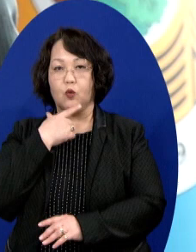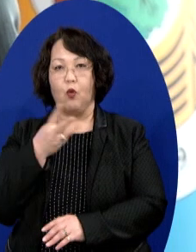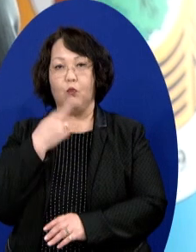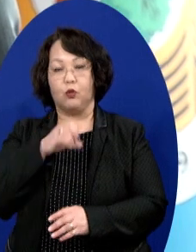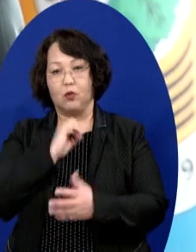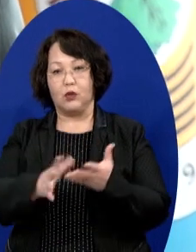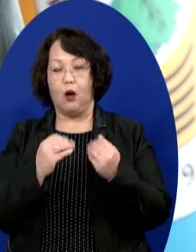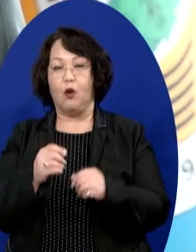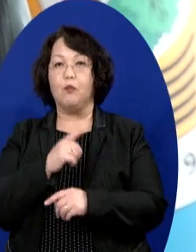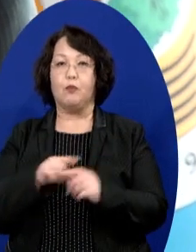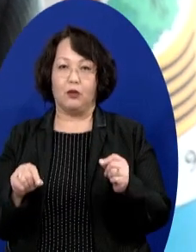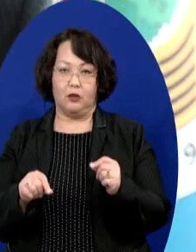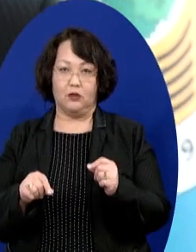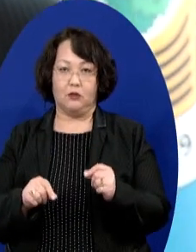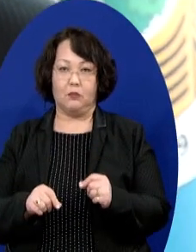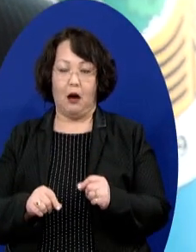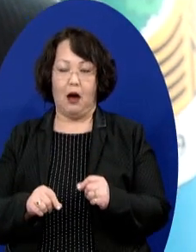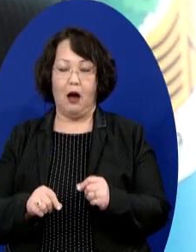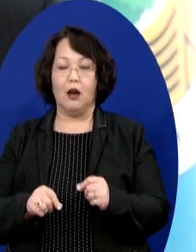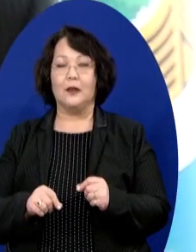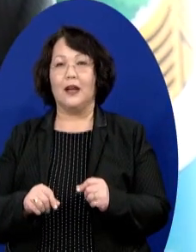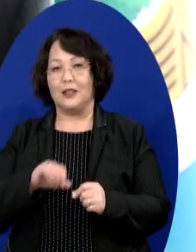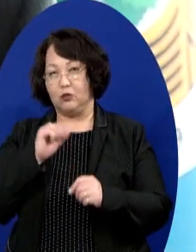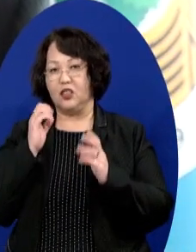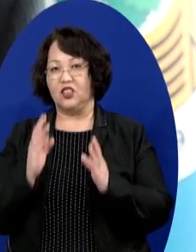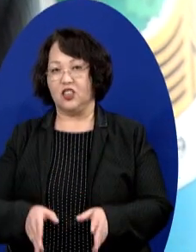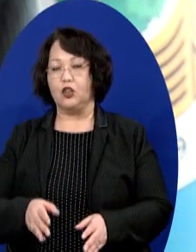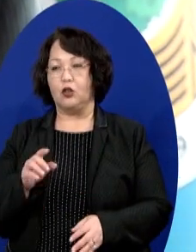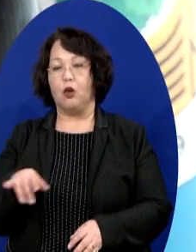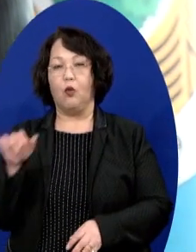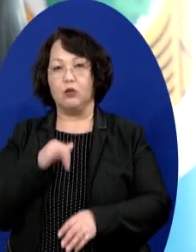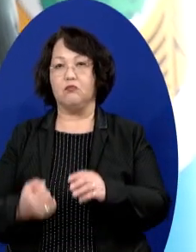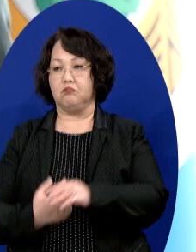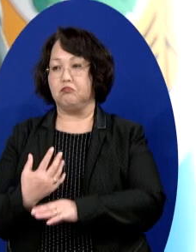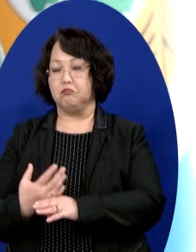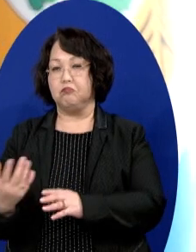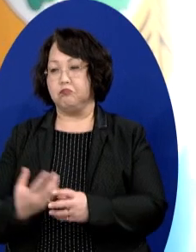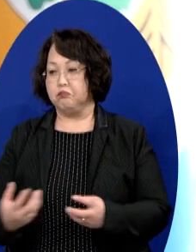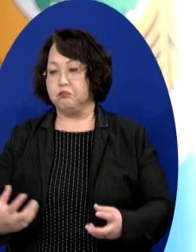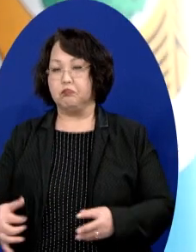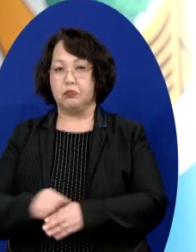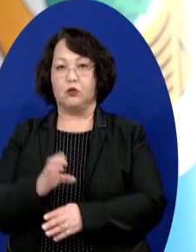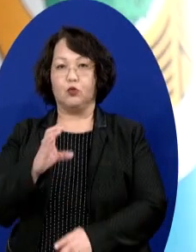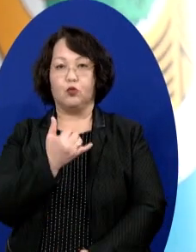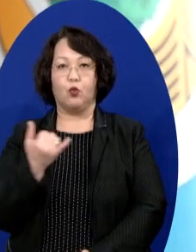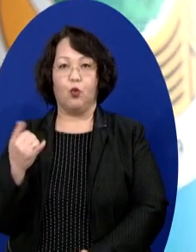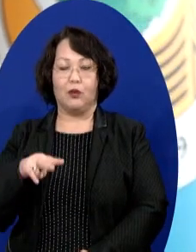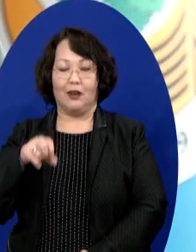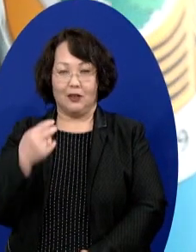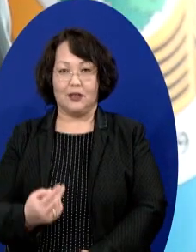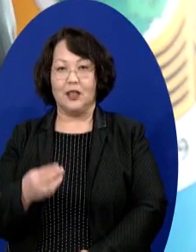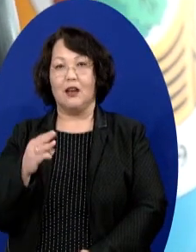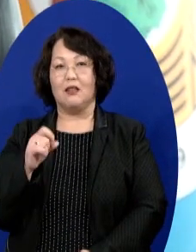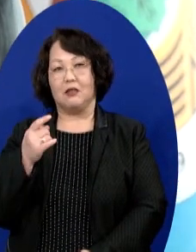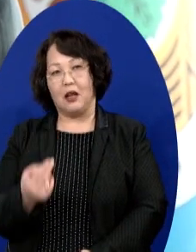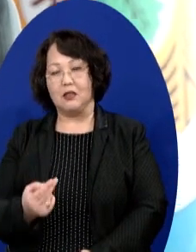авдаг эрсдлийг шийдэж чадсан юм а. Одоо бол улсын хэмжээнд тарц суулгац сангалтай бий. Үндэсний ойжуулалтын өдөр болон дэлхийн ой өдөр